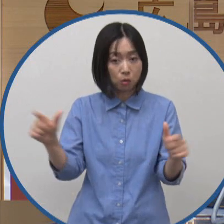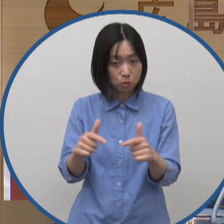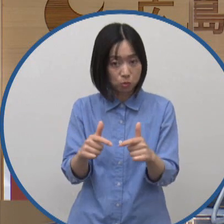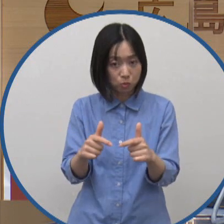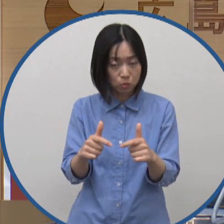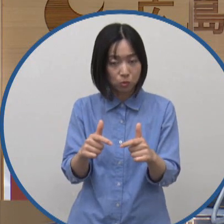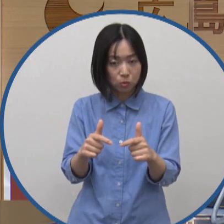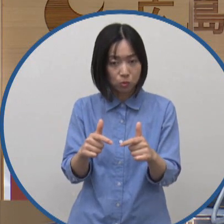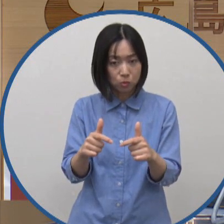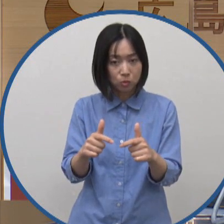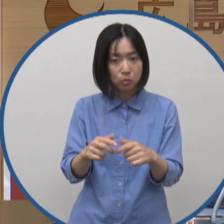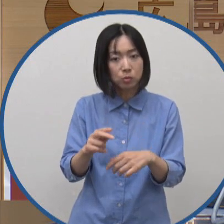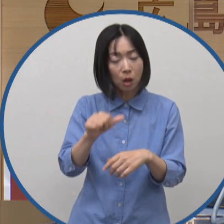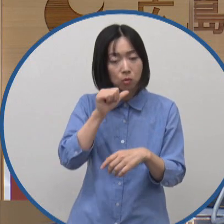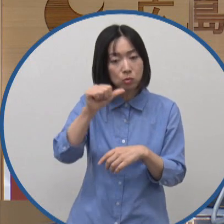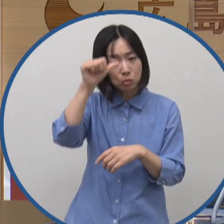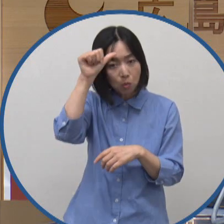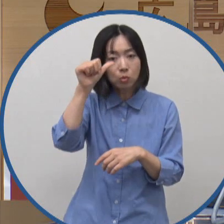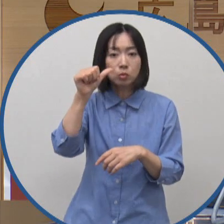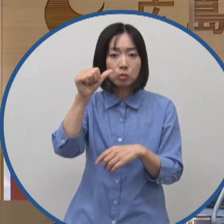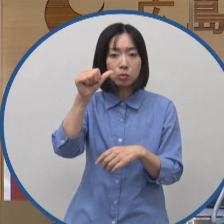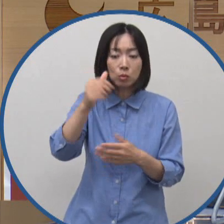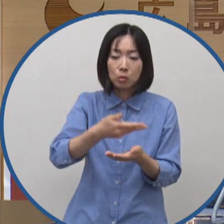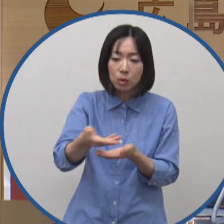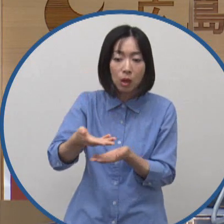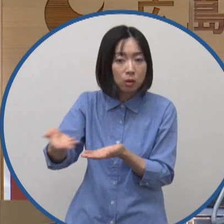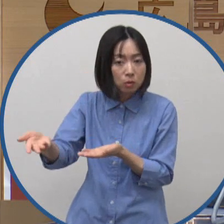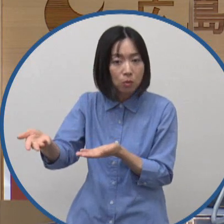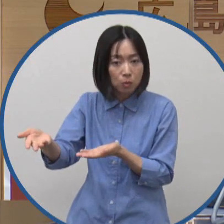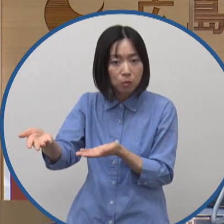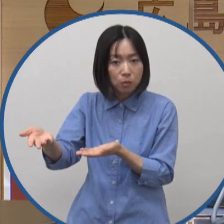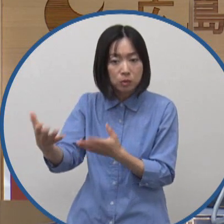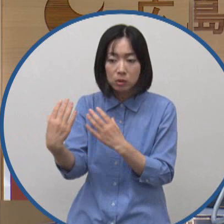で、お酒の提供しながら